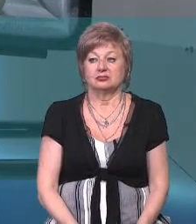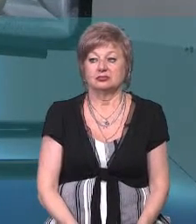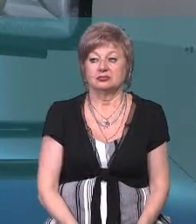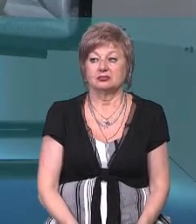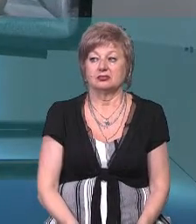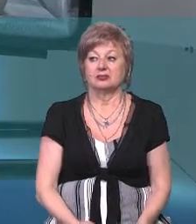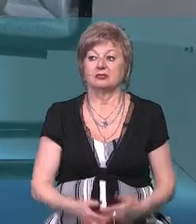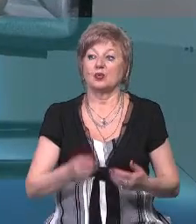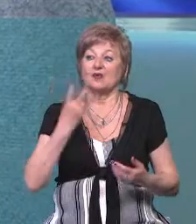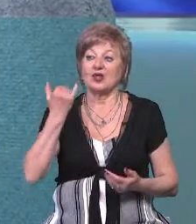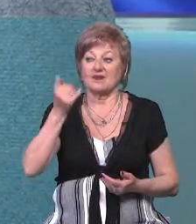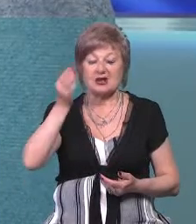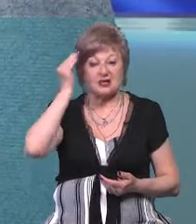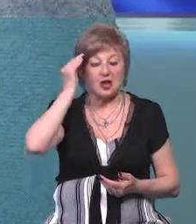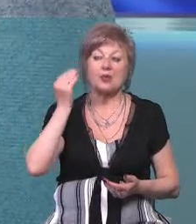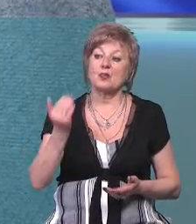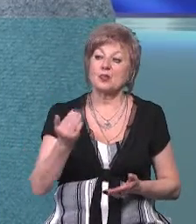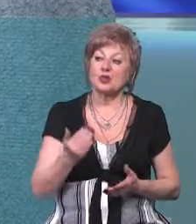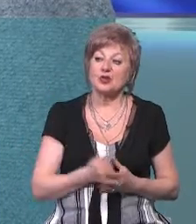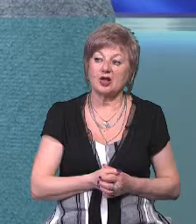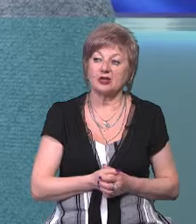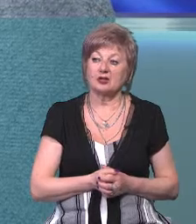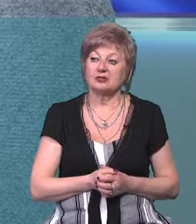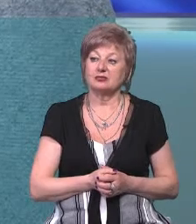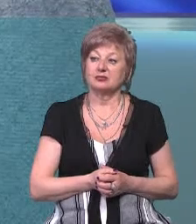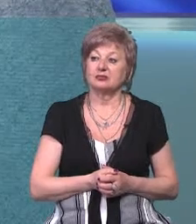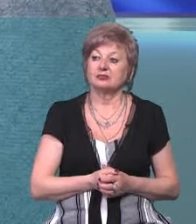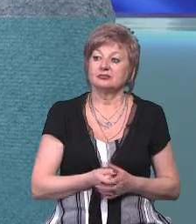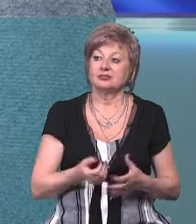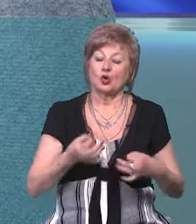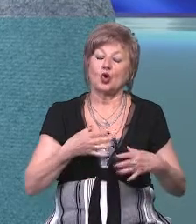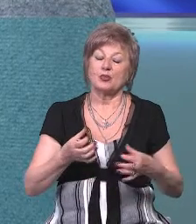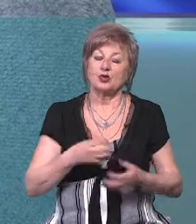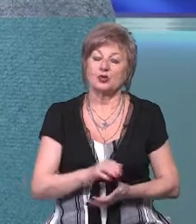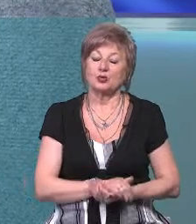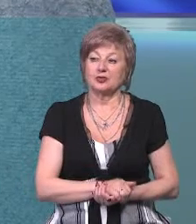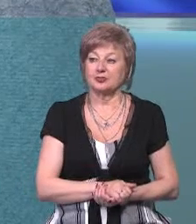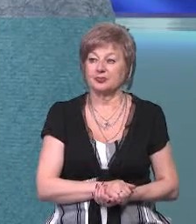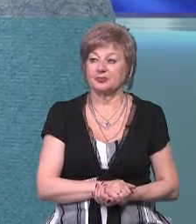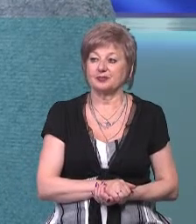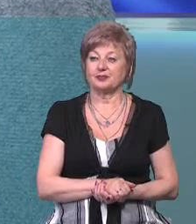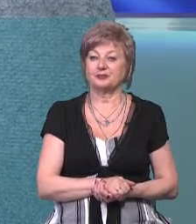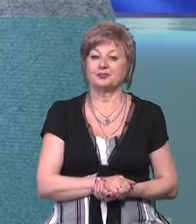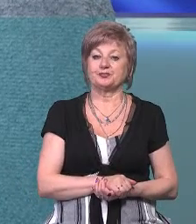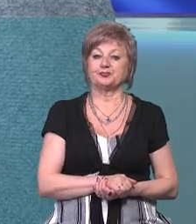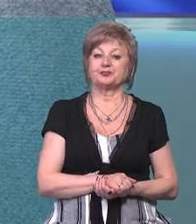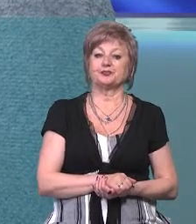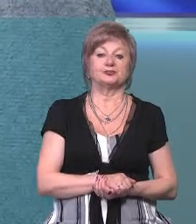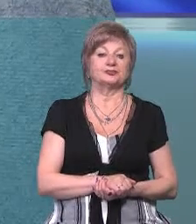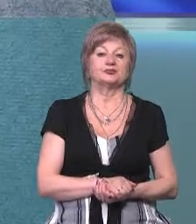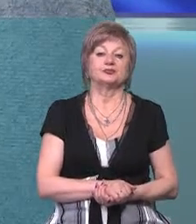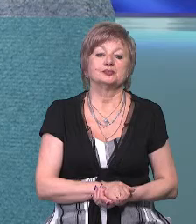Пане Володимире, на вашу думку, хто має у нашій країні відповідати за інформаційну безпеку? як все ж таки юриста,